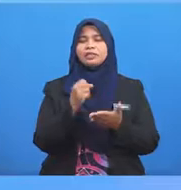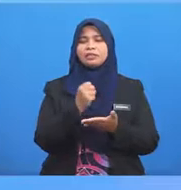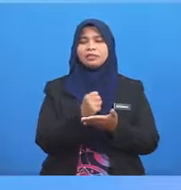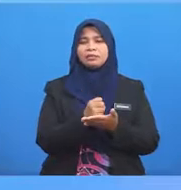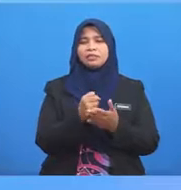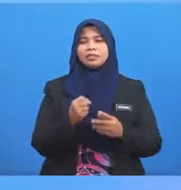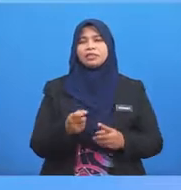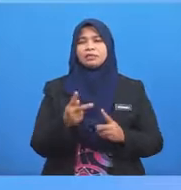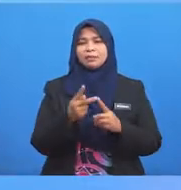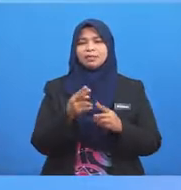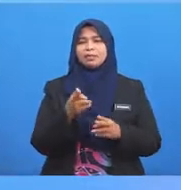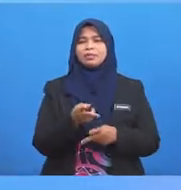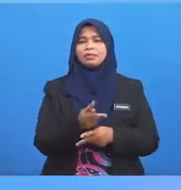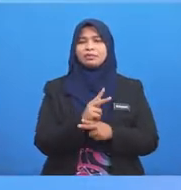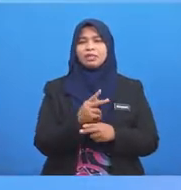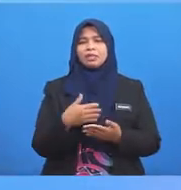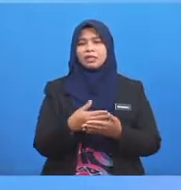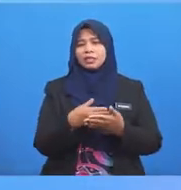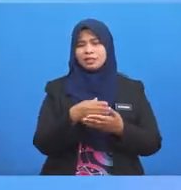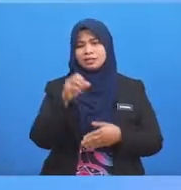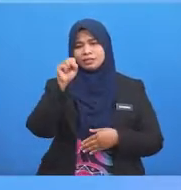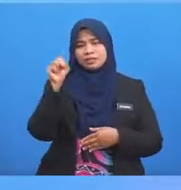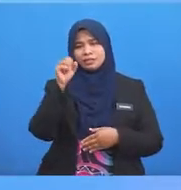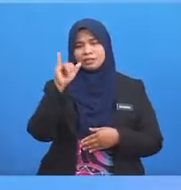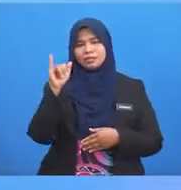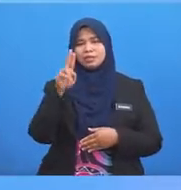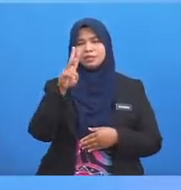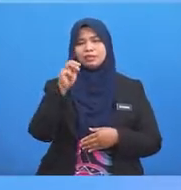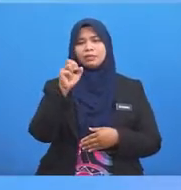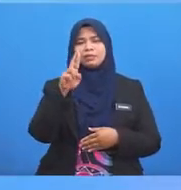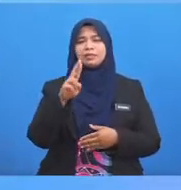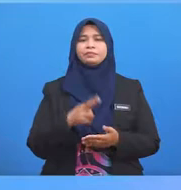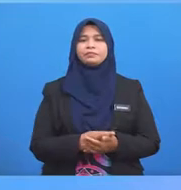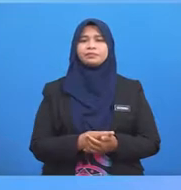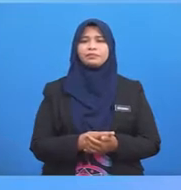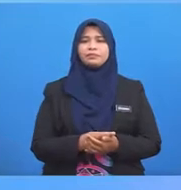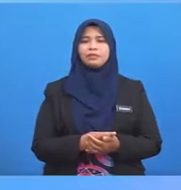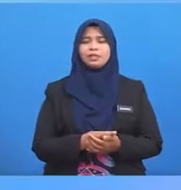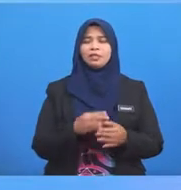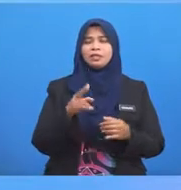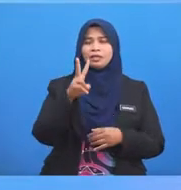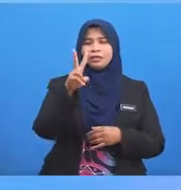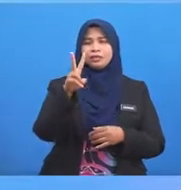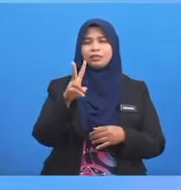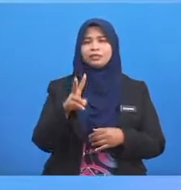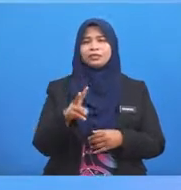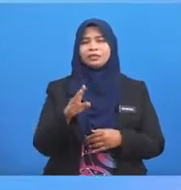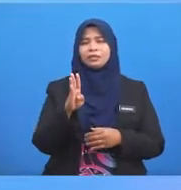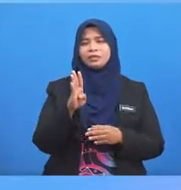anak saudaranya, Umar. Jenis kedua pula ialah Al-Kafalah bin